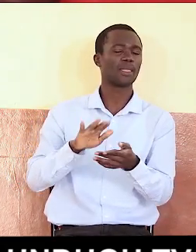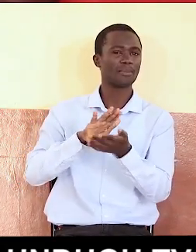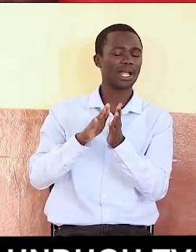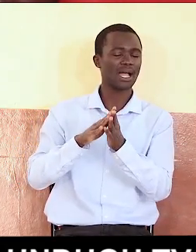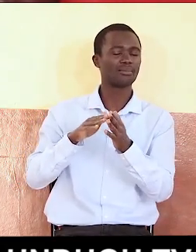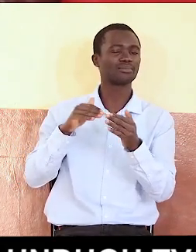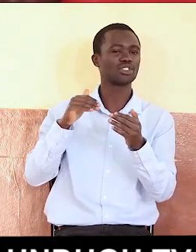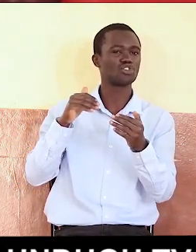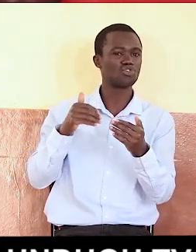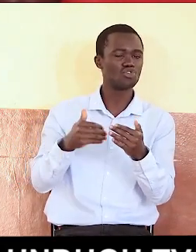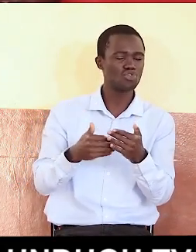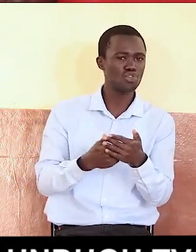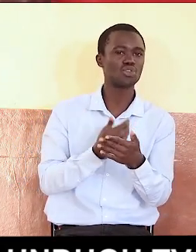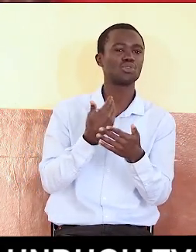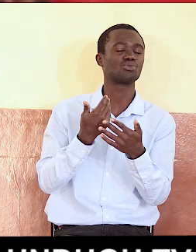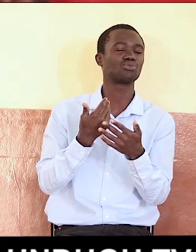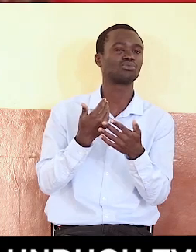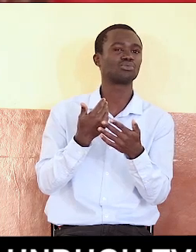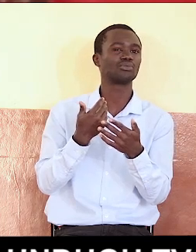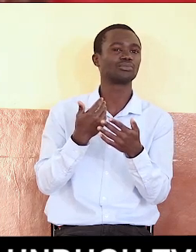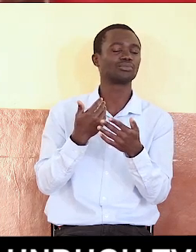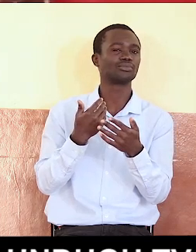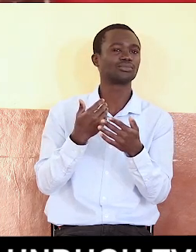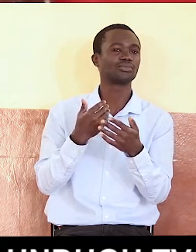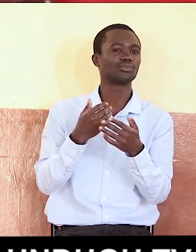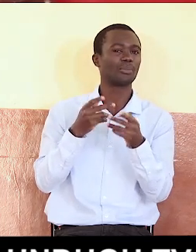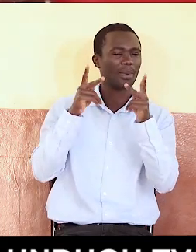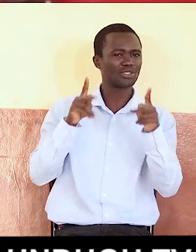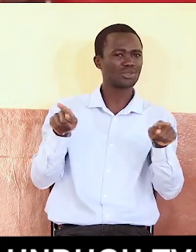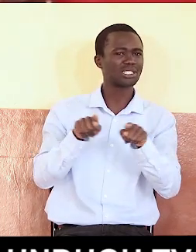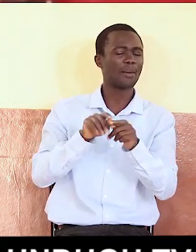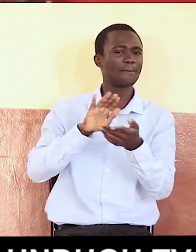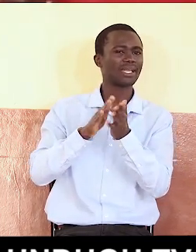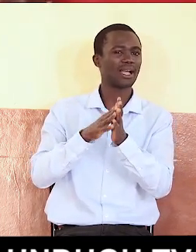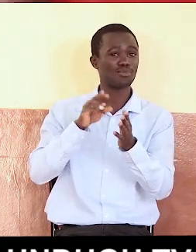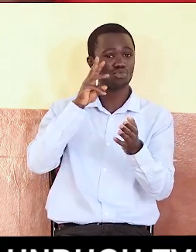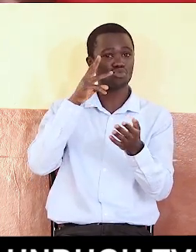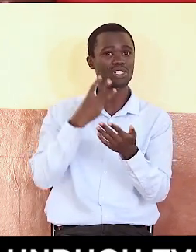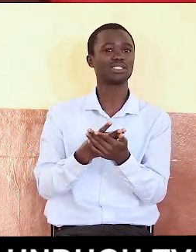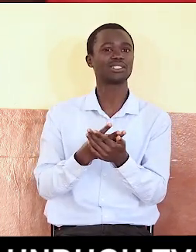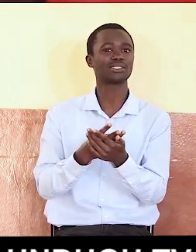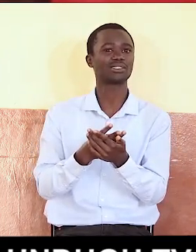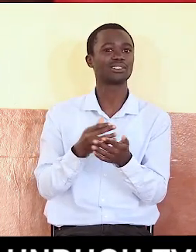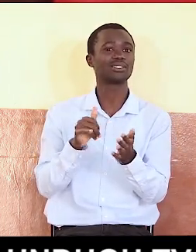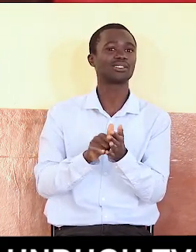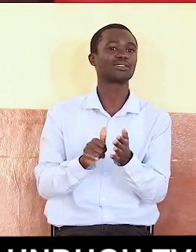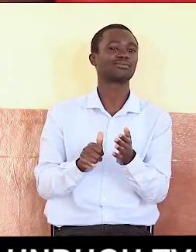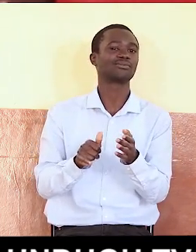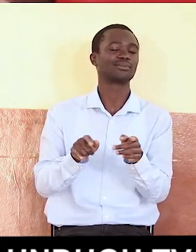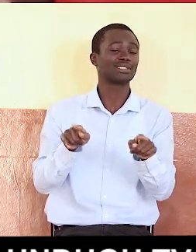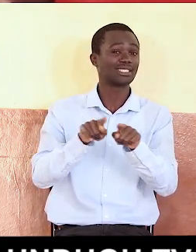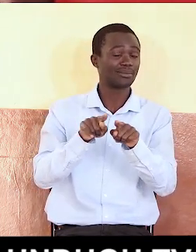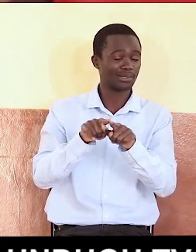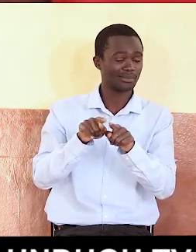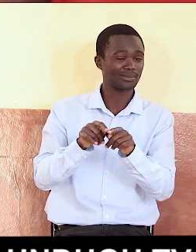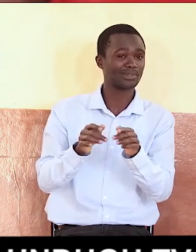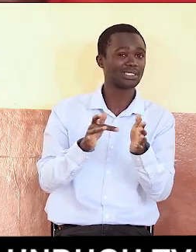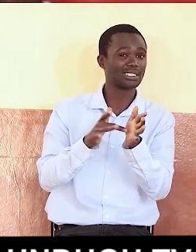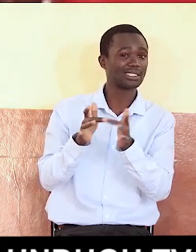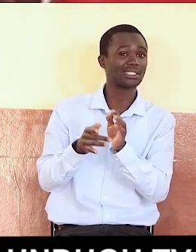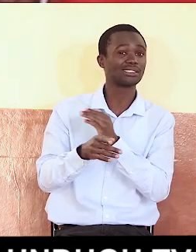kipya, ni lazima uwe shahidi. Ndiposa Yesu akamwambia